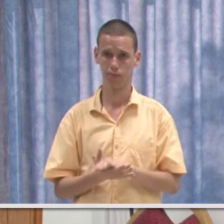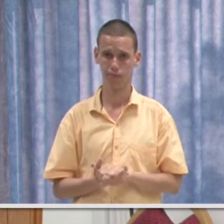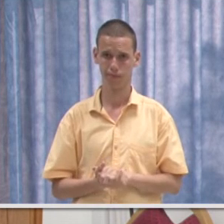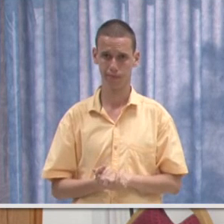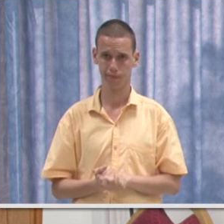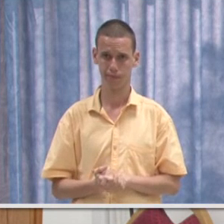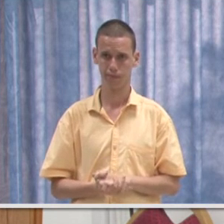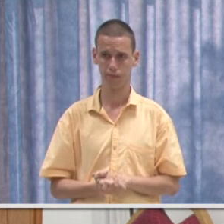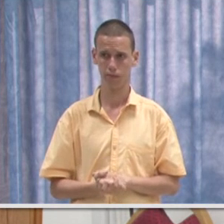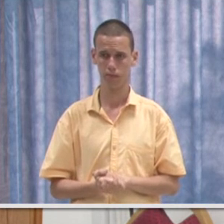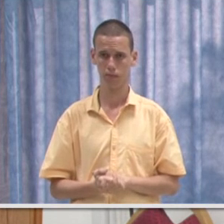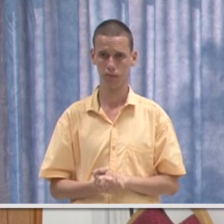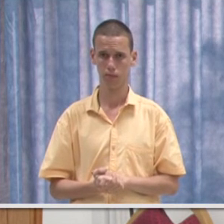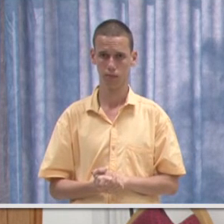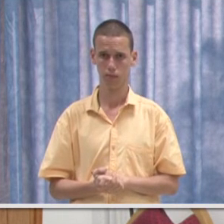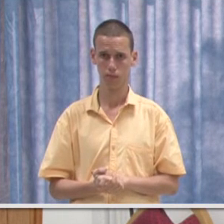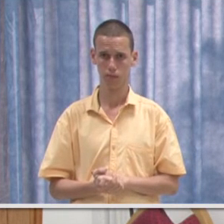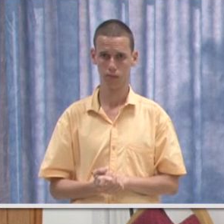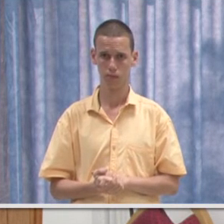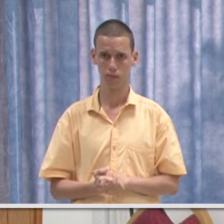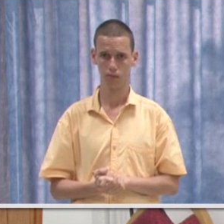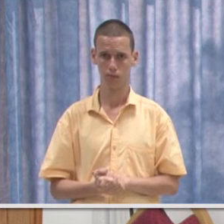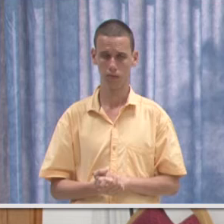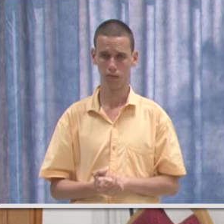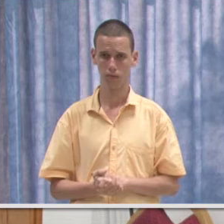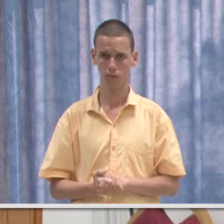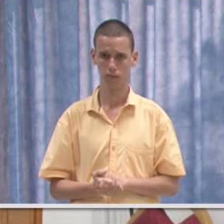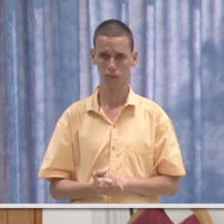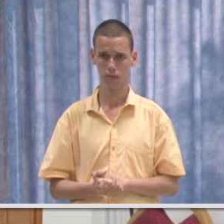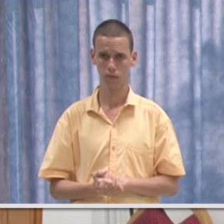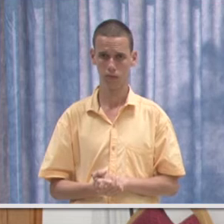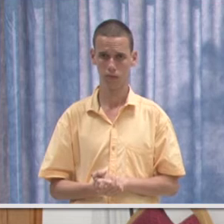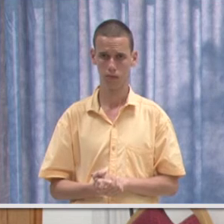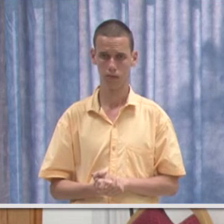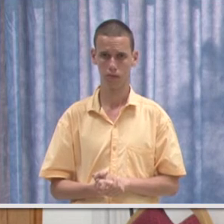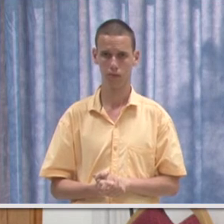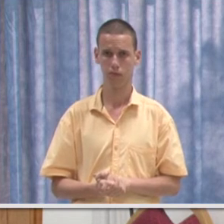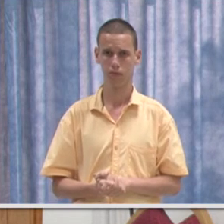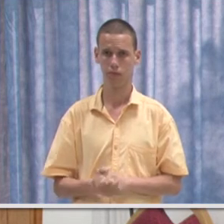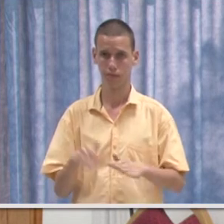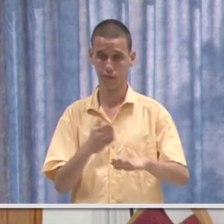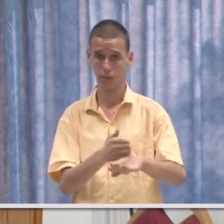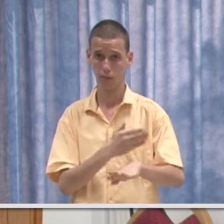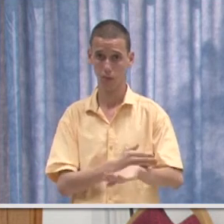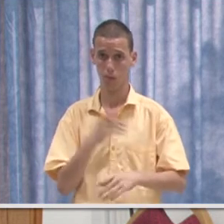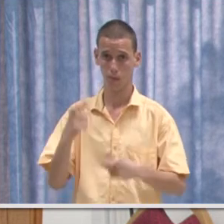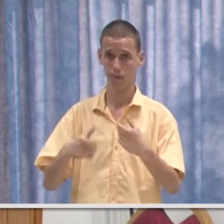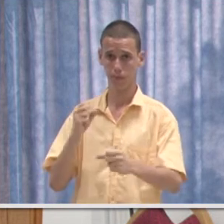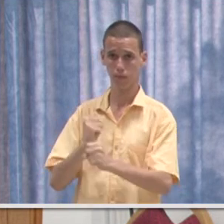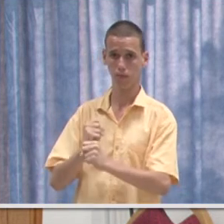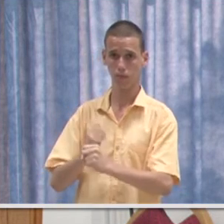aussi à présent retourner un peu nos bons staff, le bon service normal, comme quoi qui nous